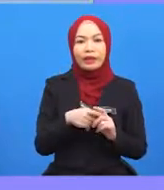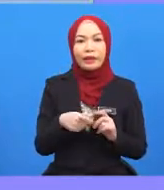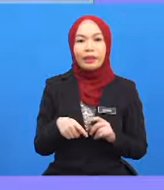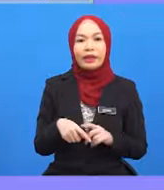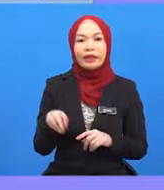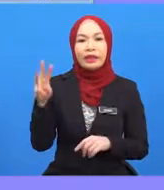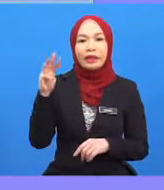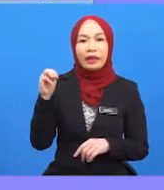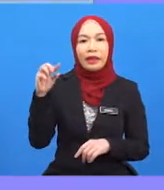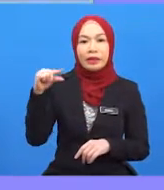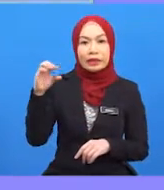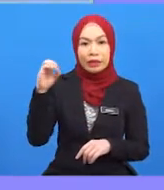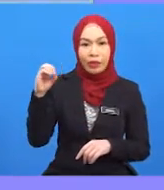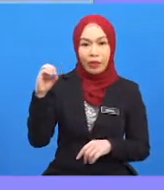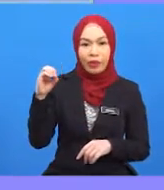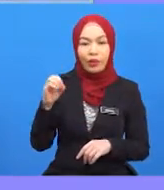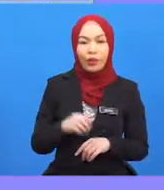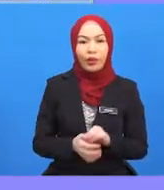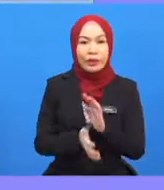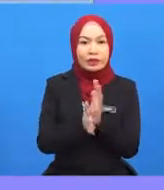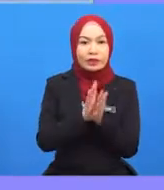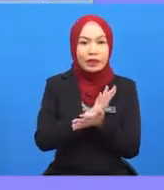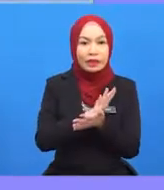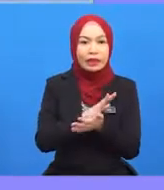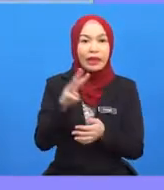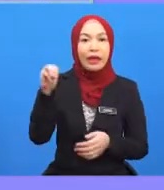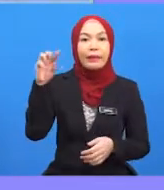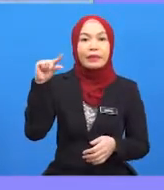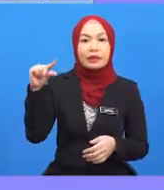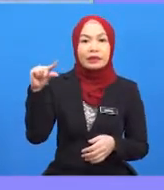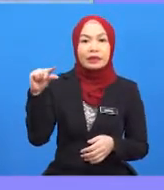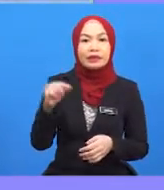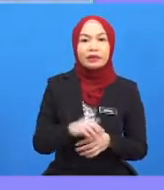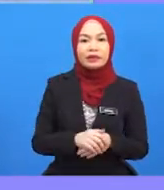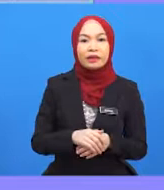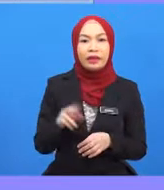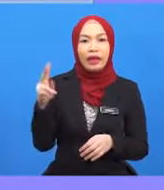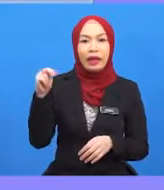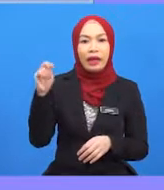menghasilkan 1 mol magnesium nitrat dan 1 mol air.